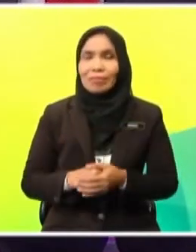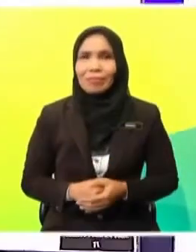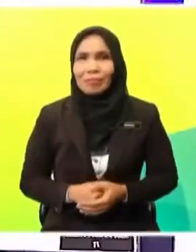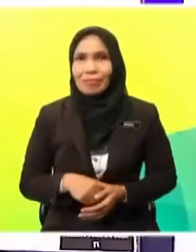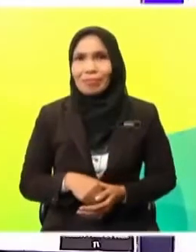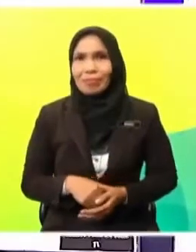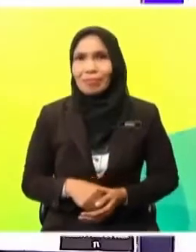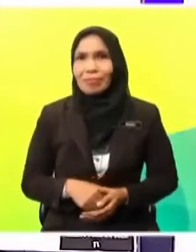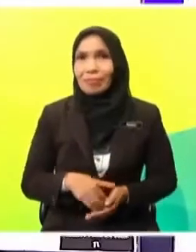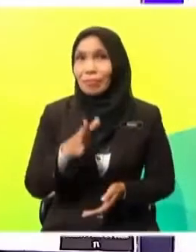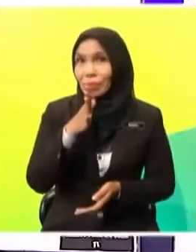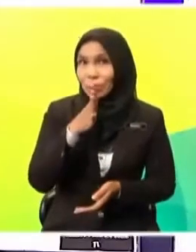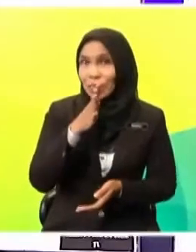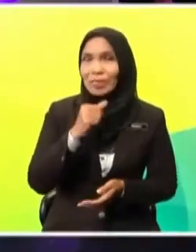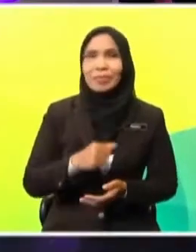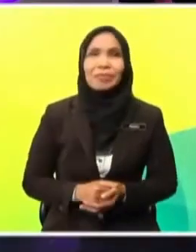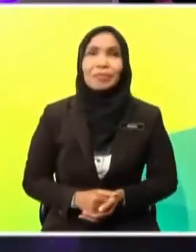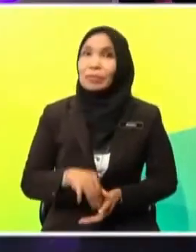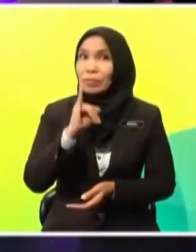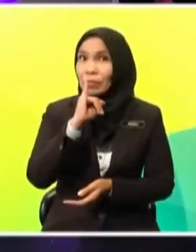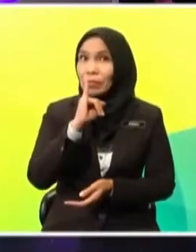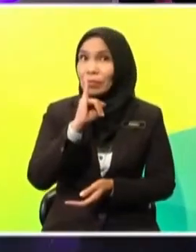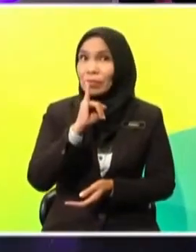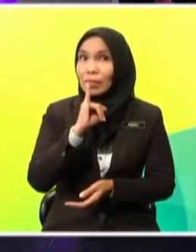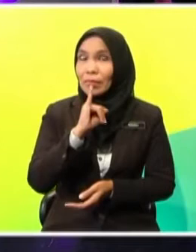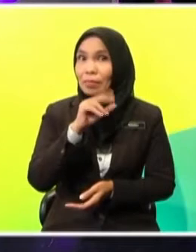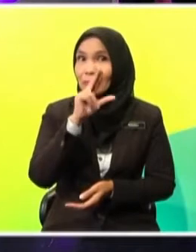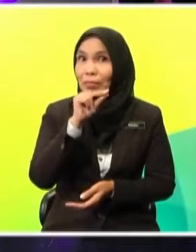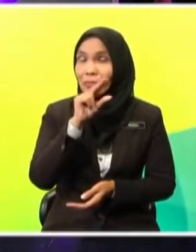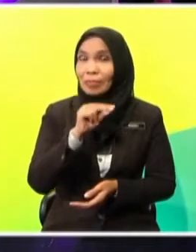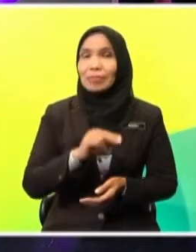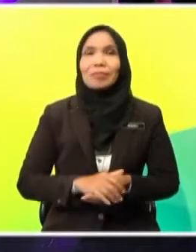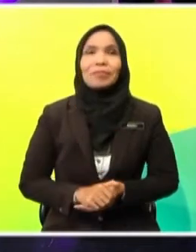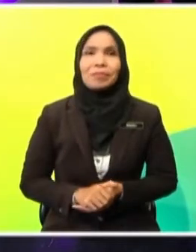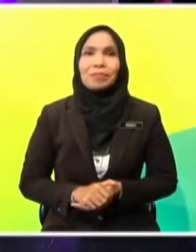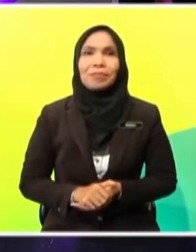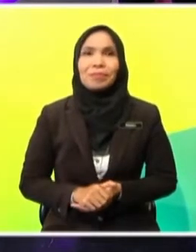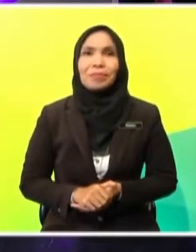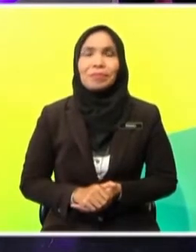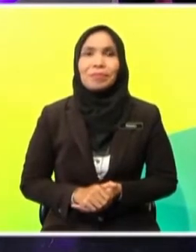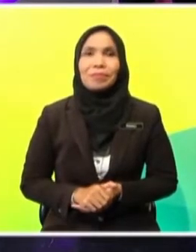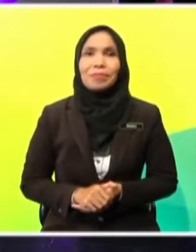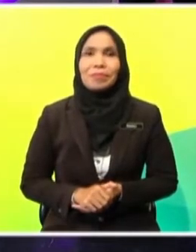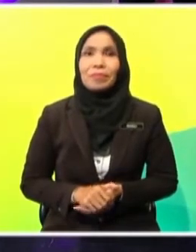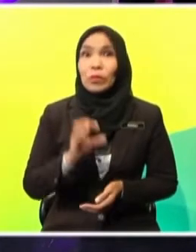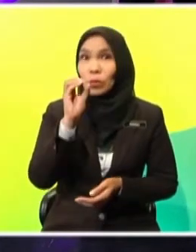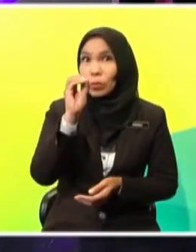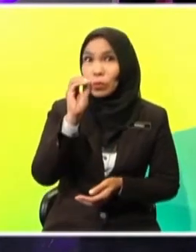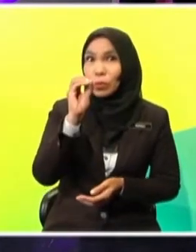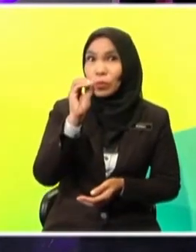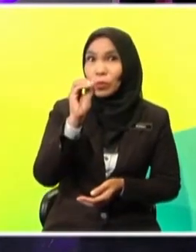yoyo emak-emak kalau eye titik-titik bagus keiyo kalau lupa Saiko